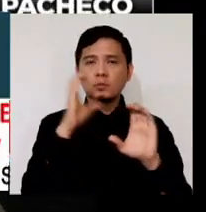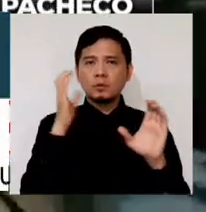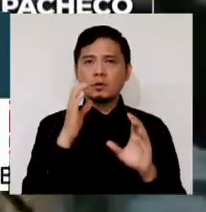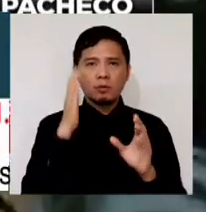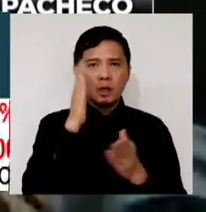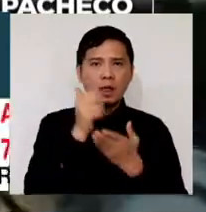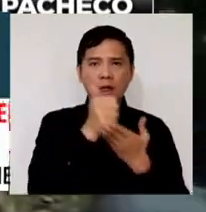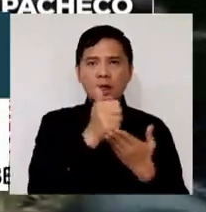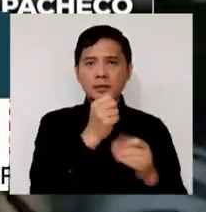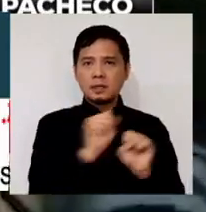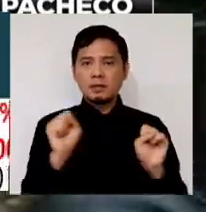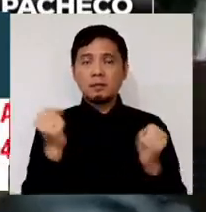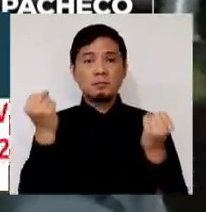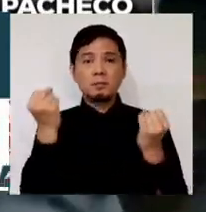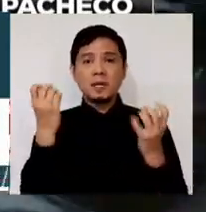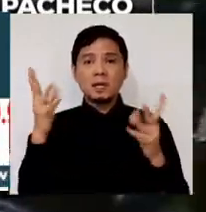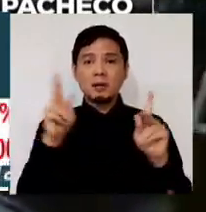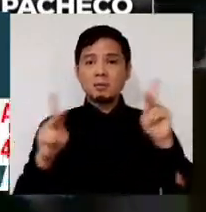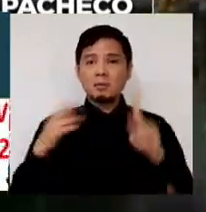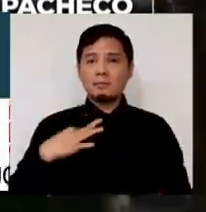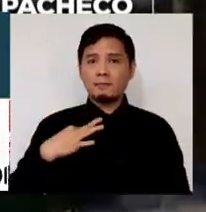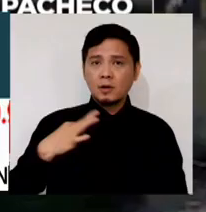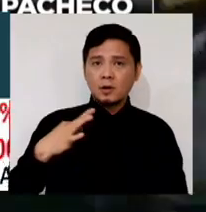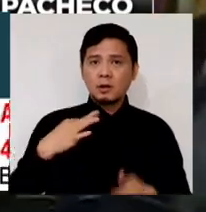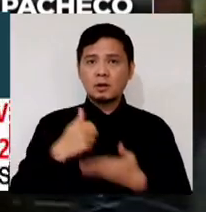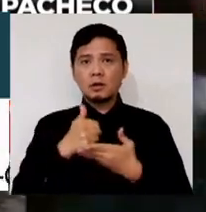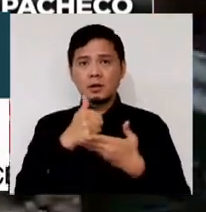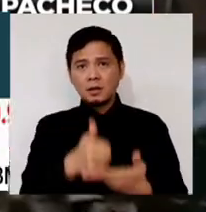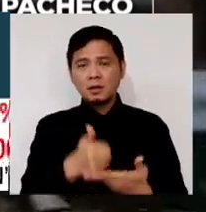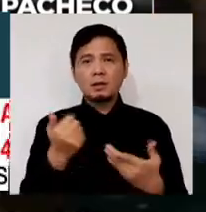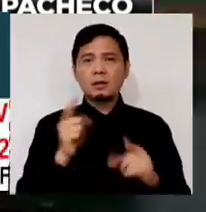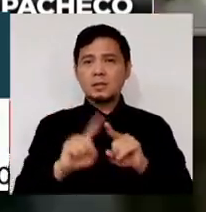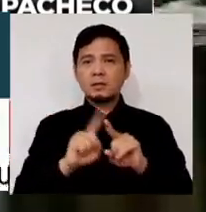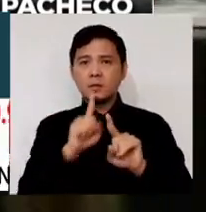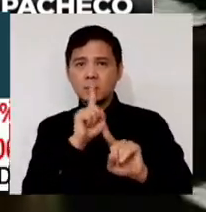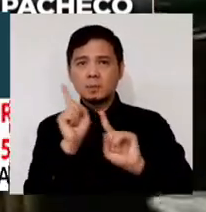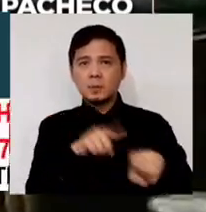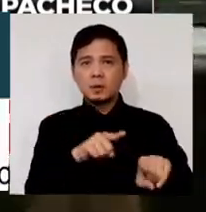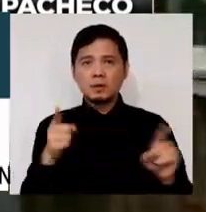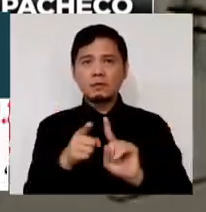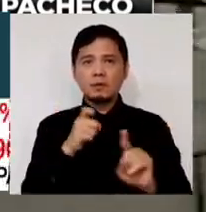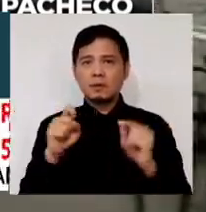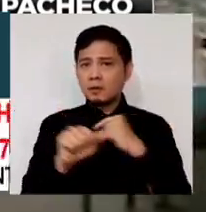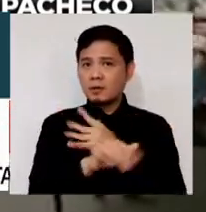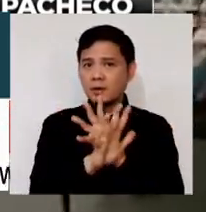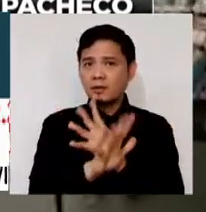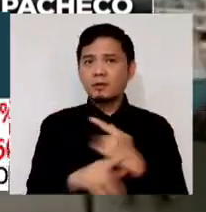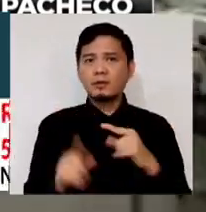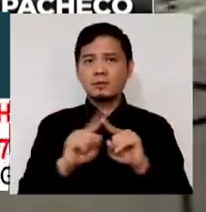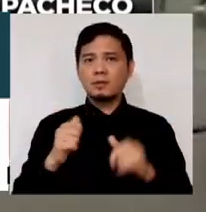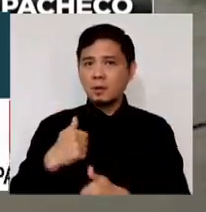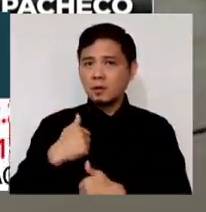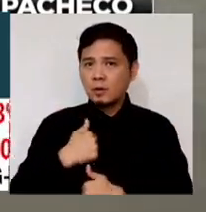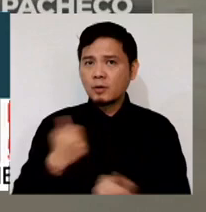naman tumutulong sa amin. May dumating na mga responder na galing ng Davao, mga volunteers, at dumating na din